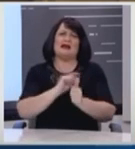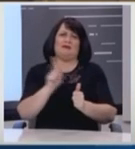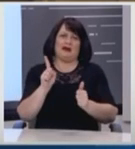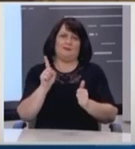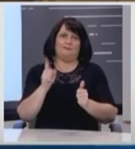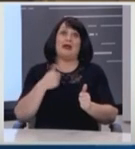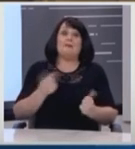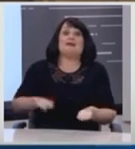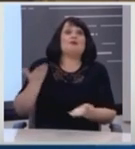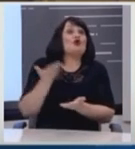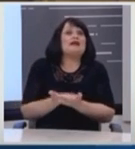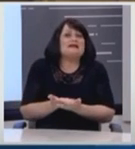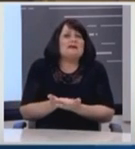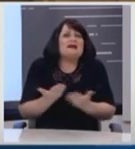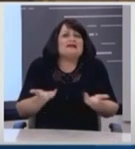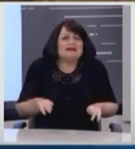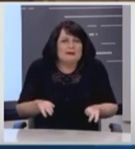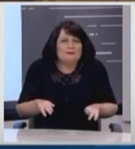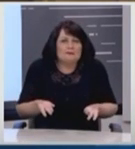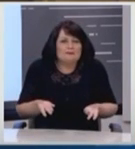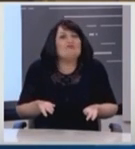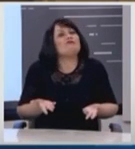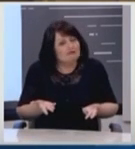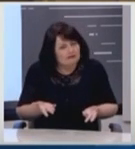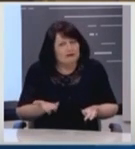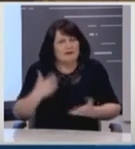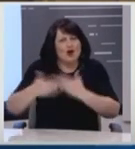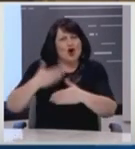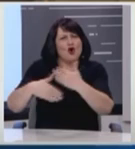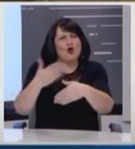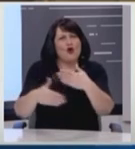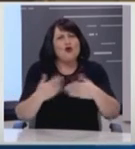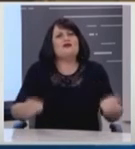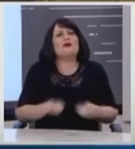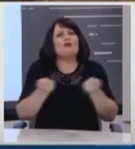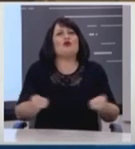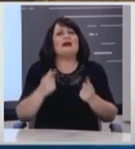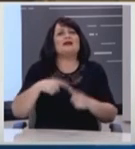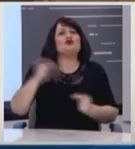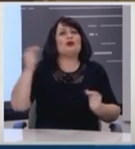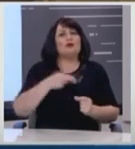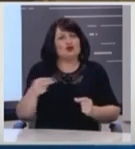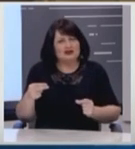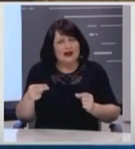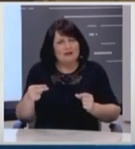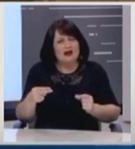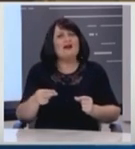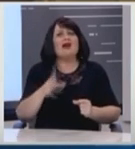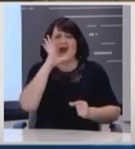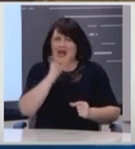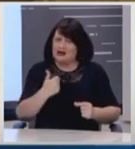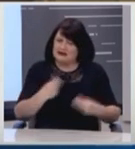Η πρόταση του ΚΚΕ ανταποκρίνεται στη μακρόχρονη εξέλιξη του κυπριακού ζητήματος. Είναι